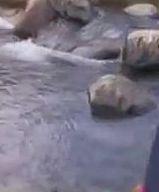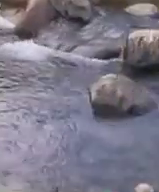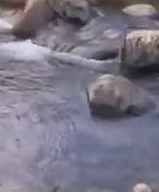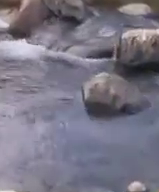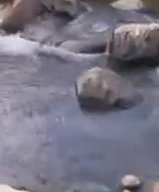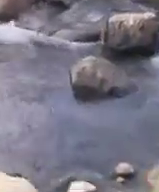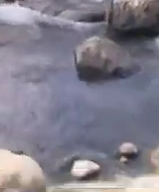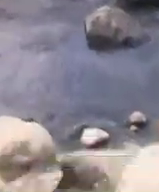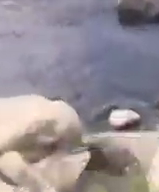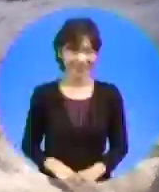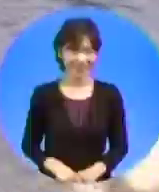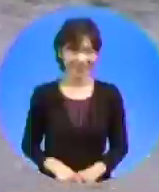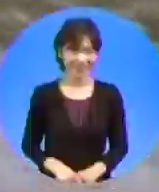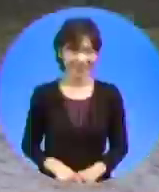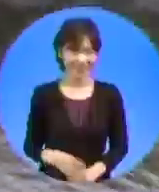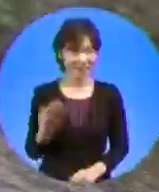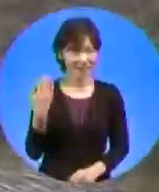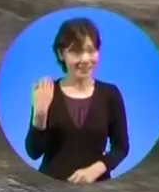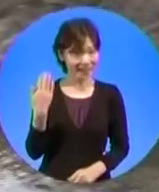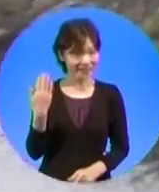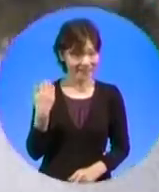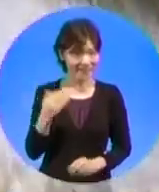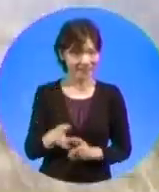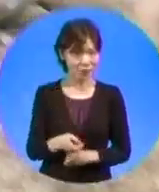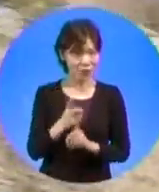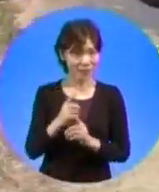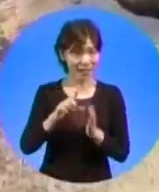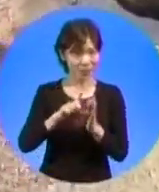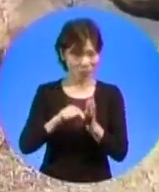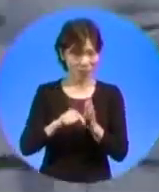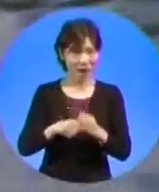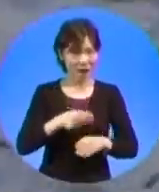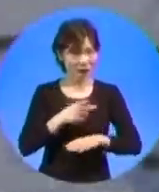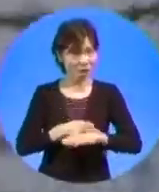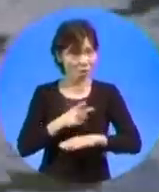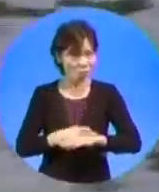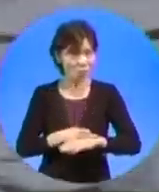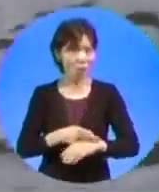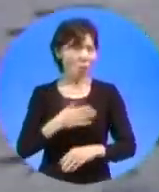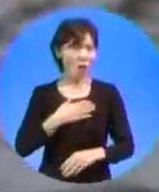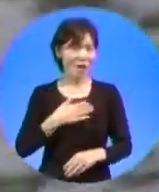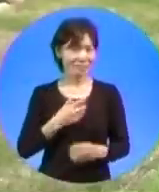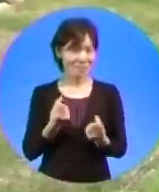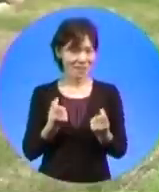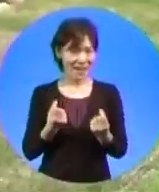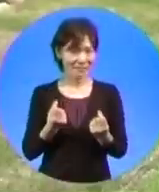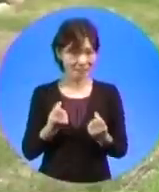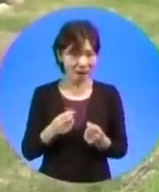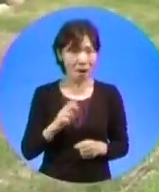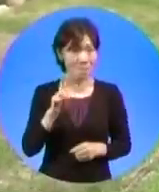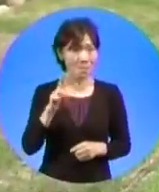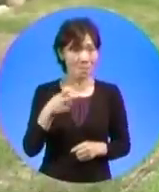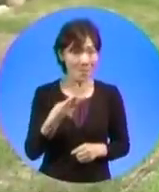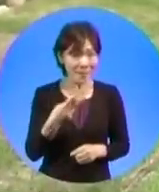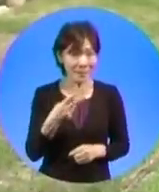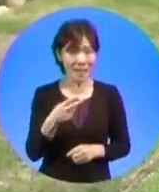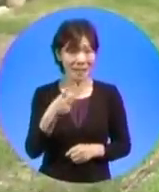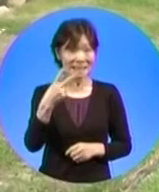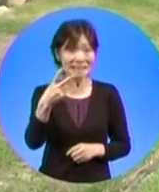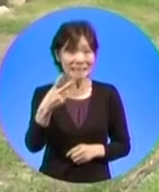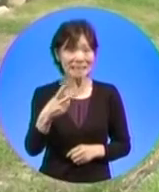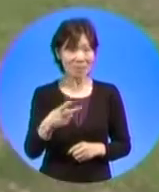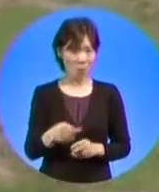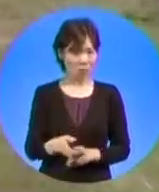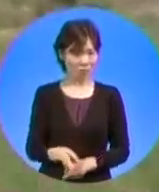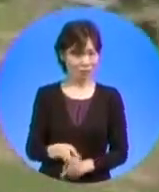わー、釣れた。 一匹釣ってコツをつかんだのか、内藤さんこの後2匹も釣り上げましたよ。 釣れた、また